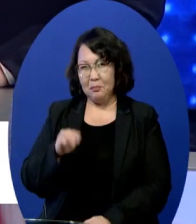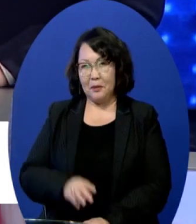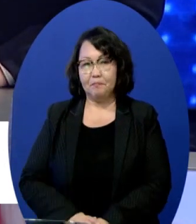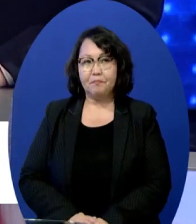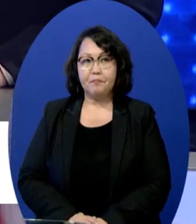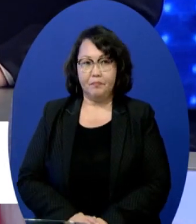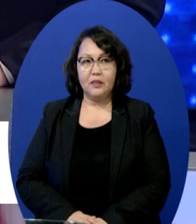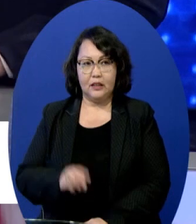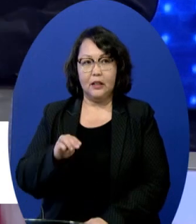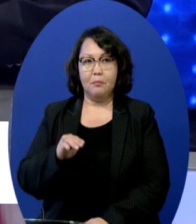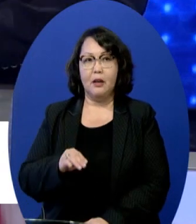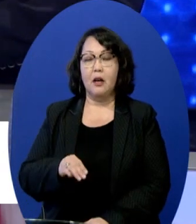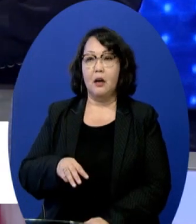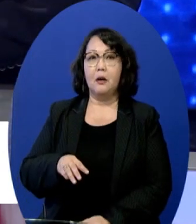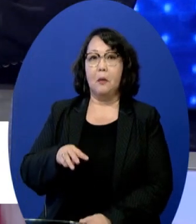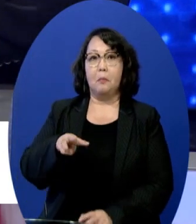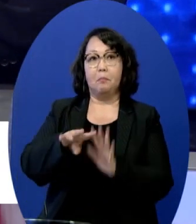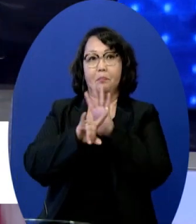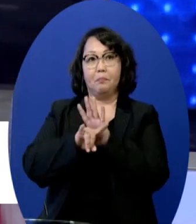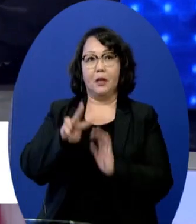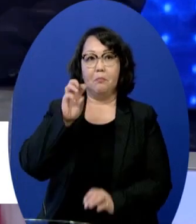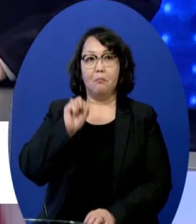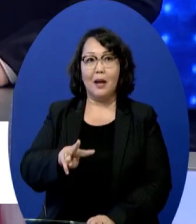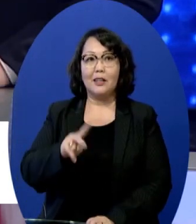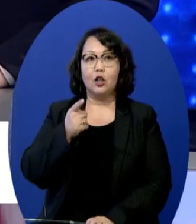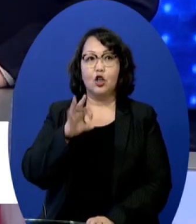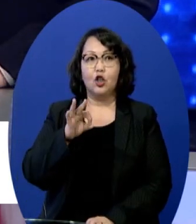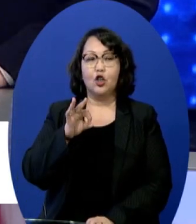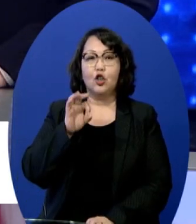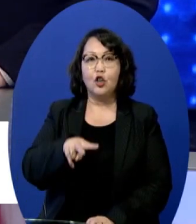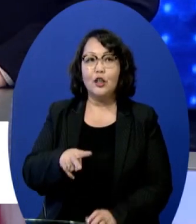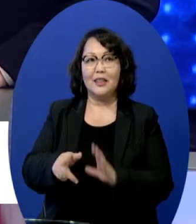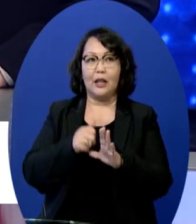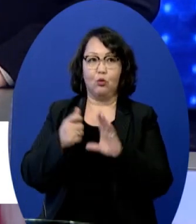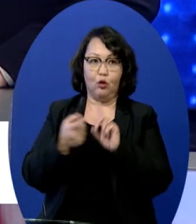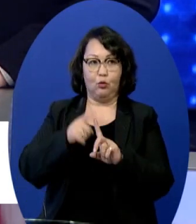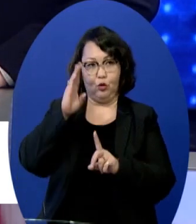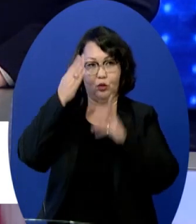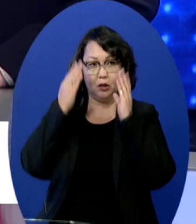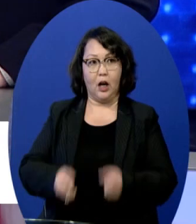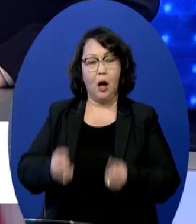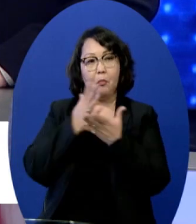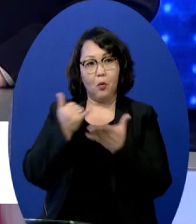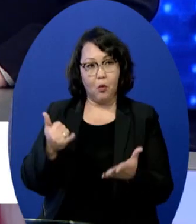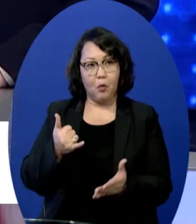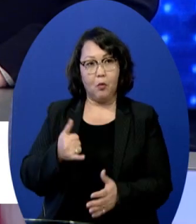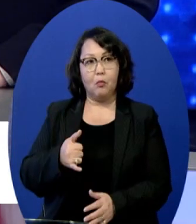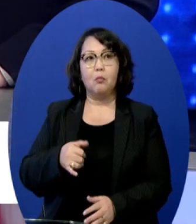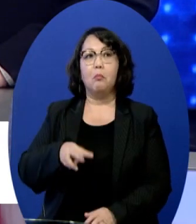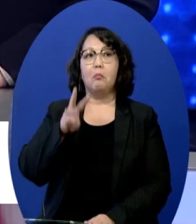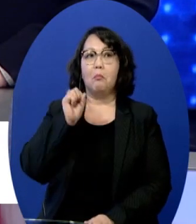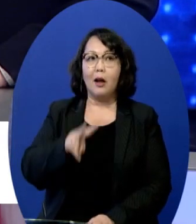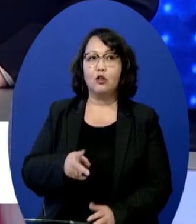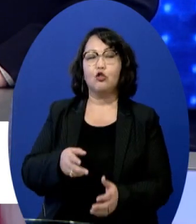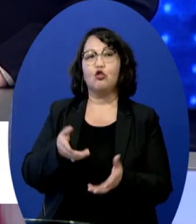ээ. Малын хөлийн татврын тухай яригдчихж байгаа. Энэ тухай тодорхой шийдвэр гарч байна уу? Малын тоо толгоон тухай хууль батлагдсан гарсан байгаа. За